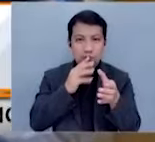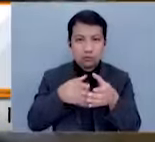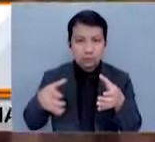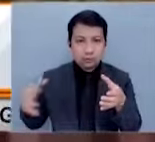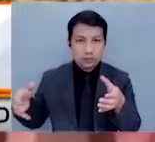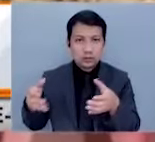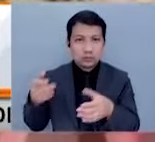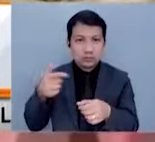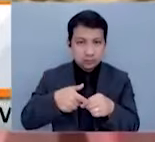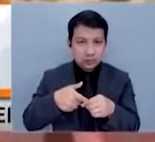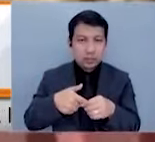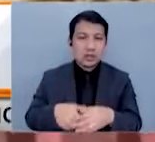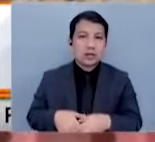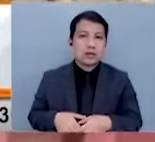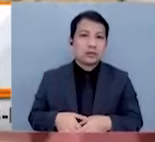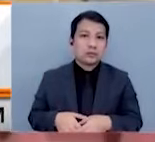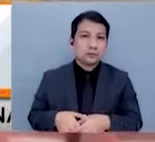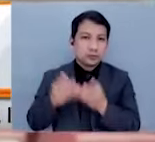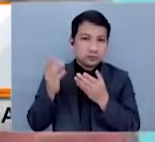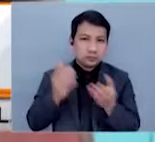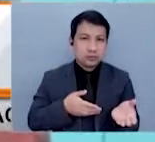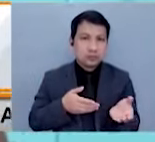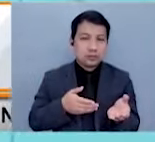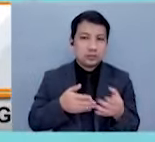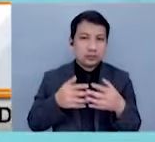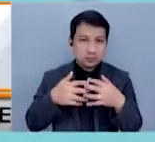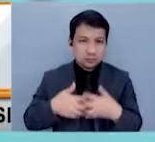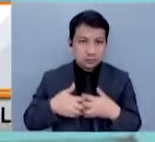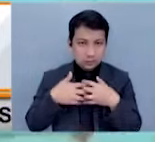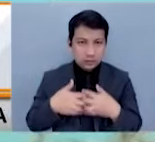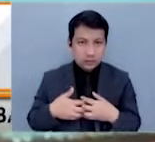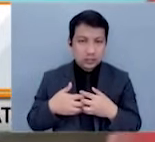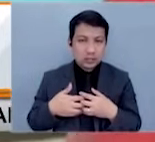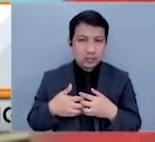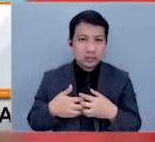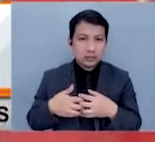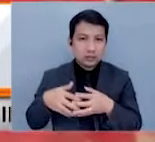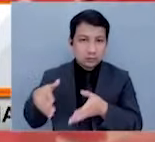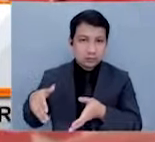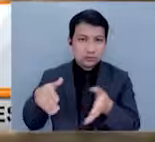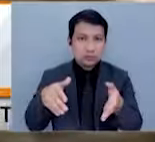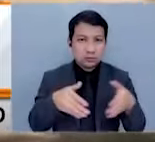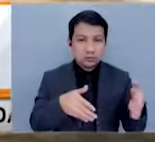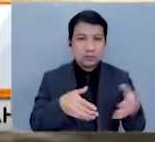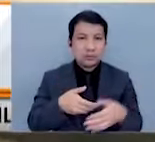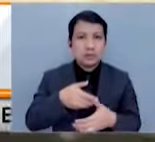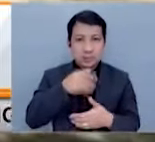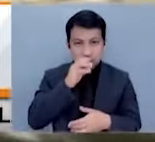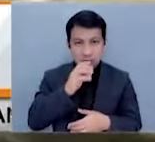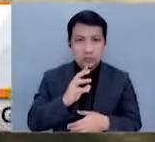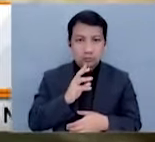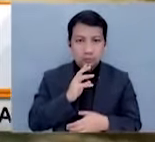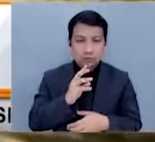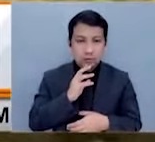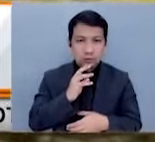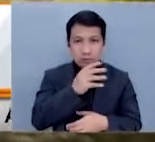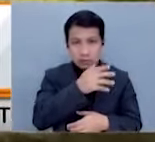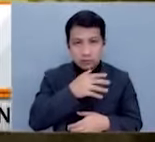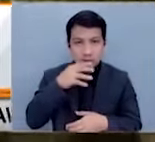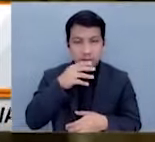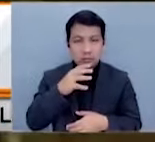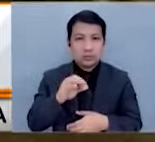nila. Naglagay na rin ng mga makina ang lungsod sa ilang tabing ilog para mainom ang tubig. Ang magsasakang si Rodelio